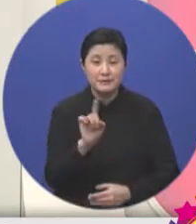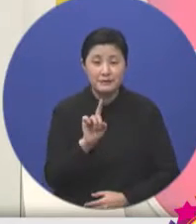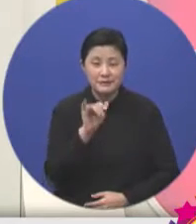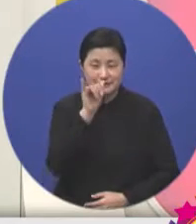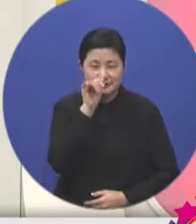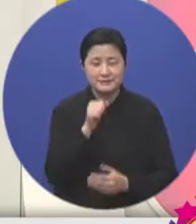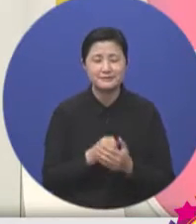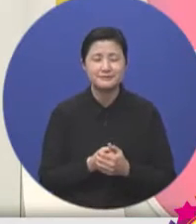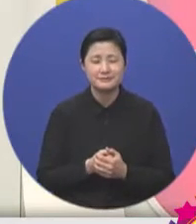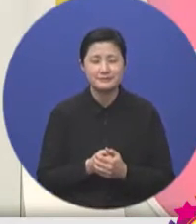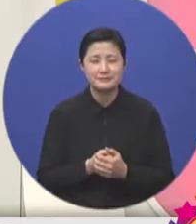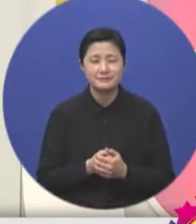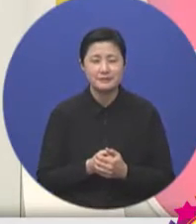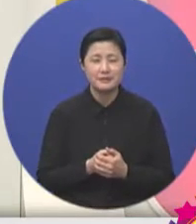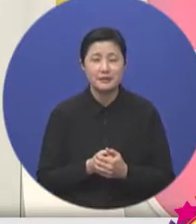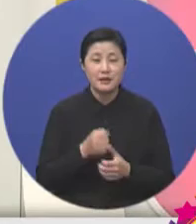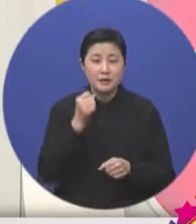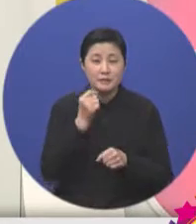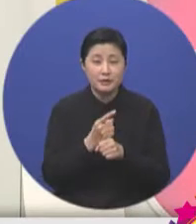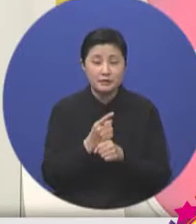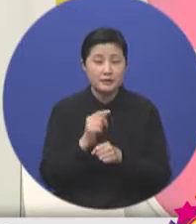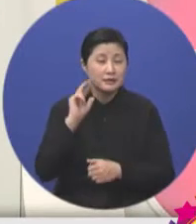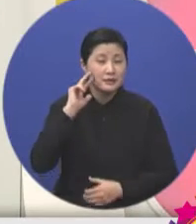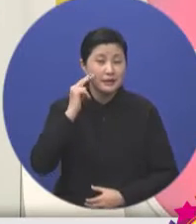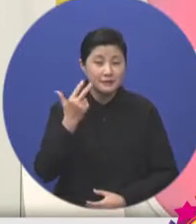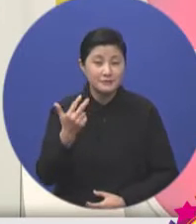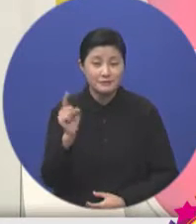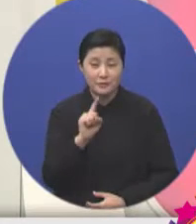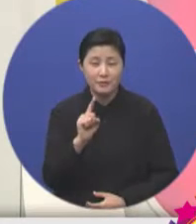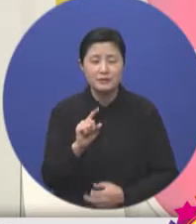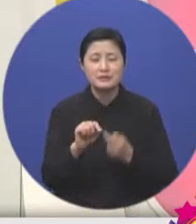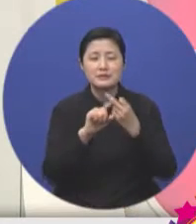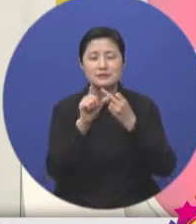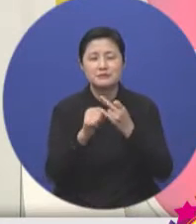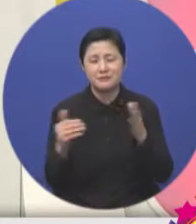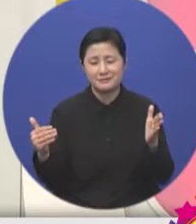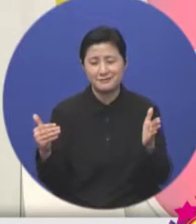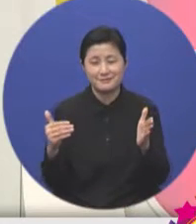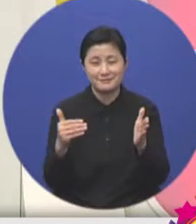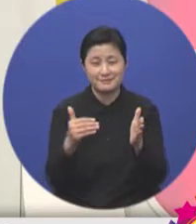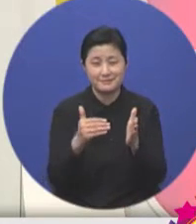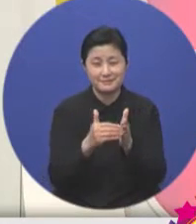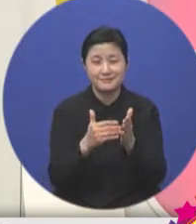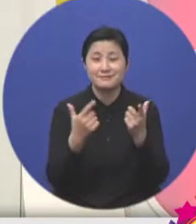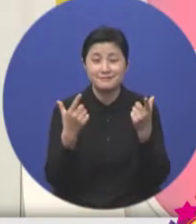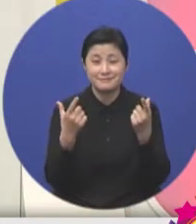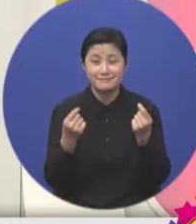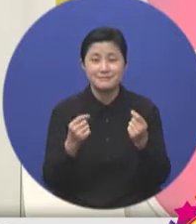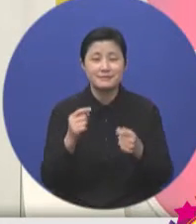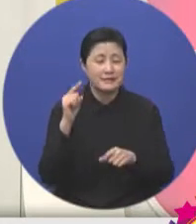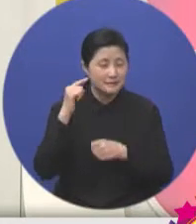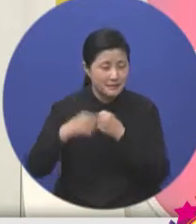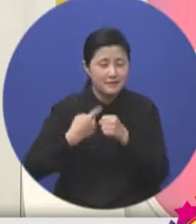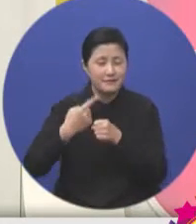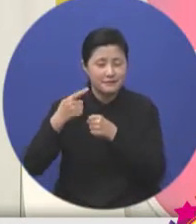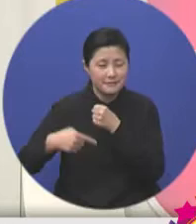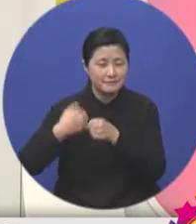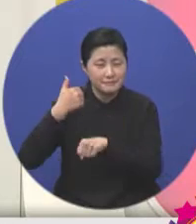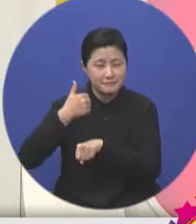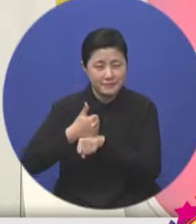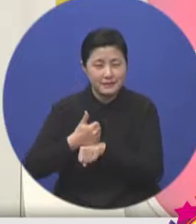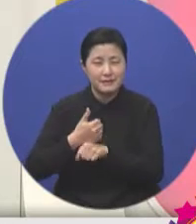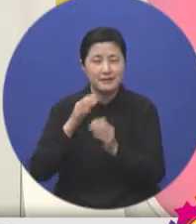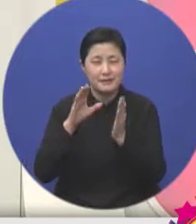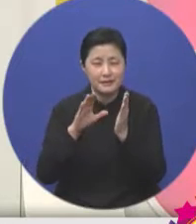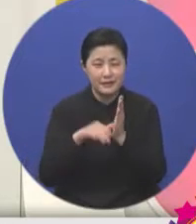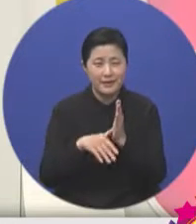더 있죠? 네네. 네. 좀 벌써 또 다음 주면 또 네. 12월이 다 끝나잖아요. 끝나는데 이렇게 매년 연말이 또